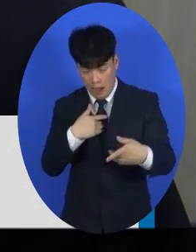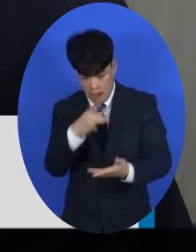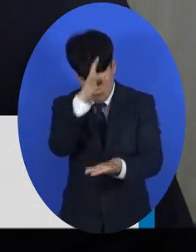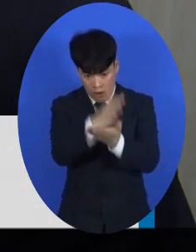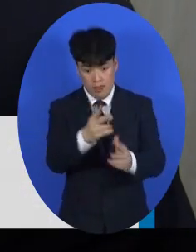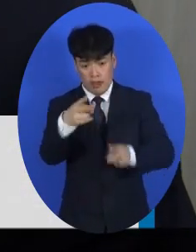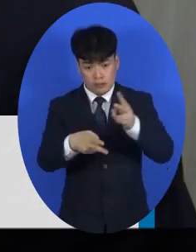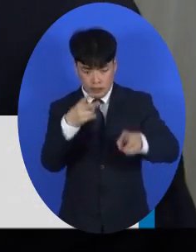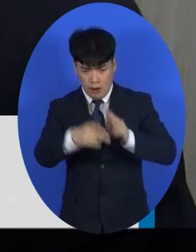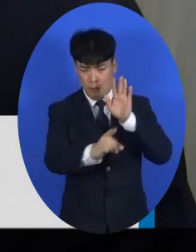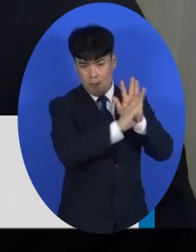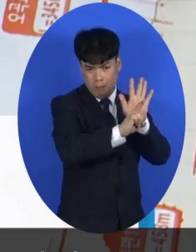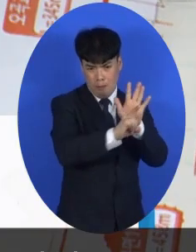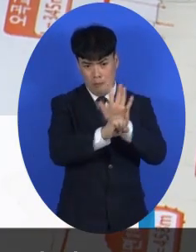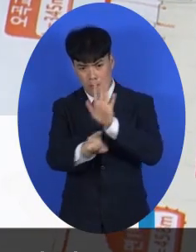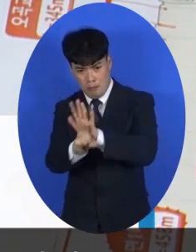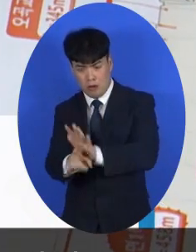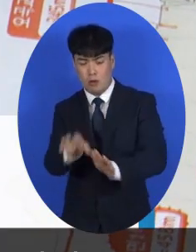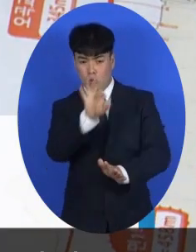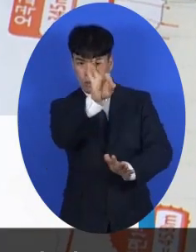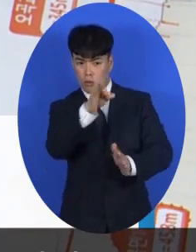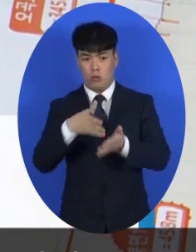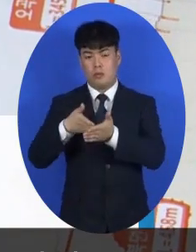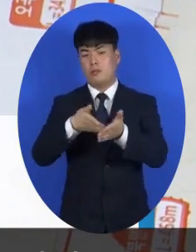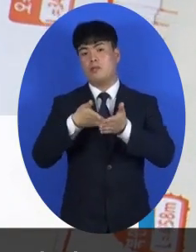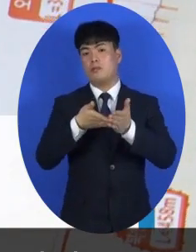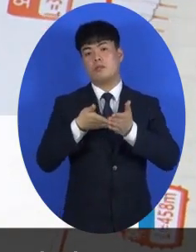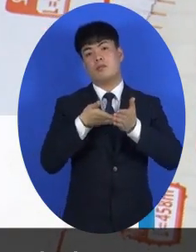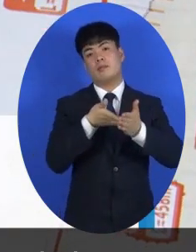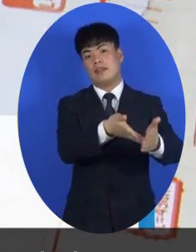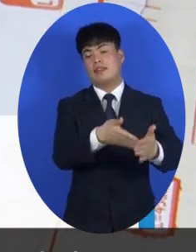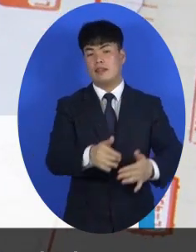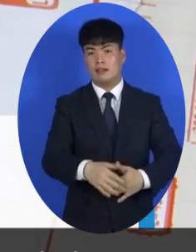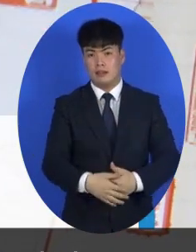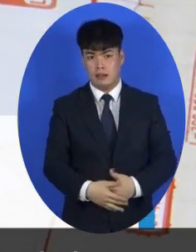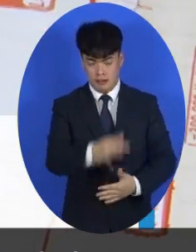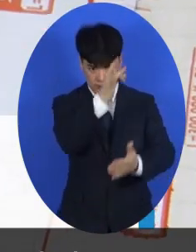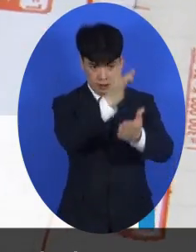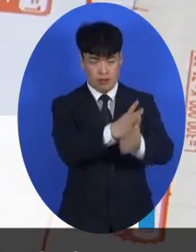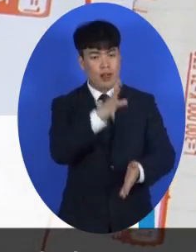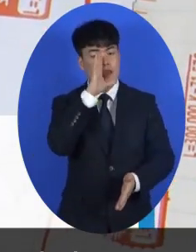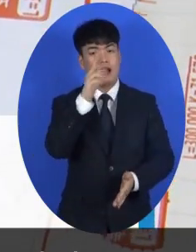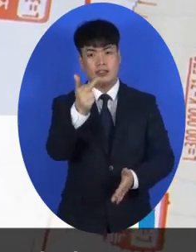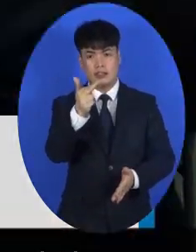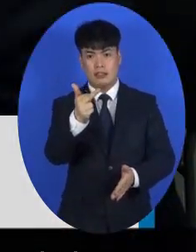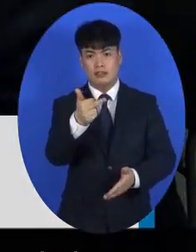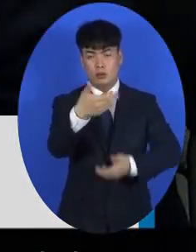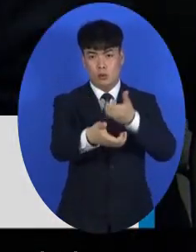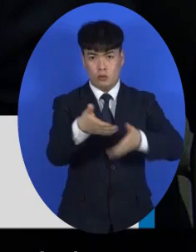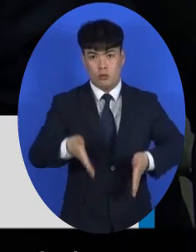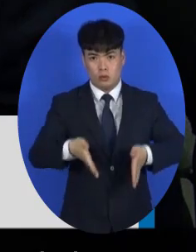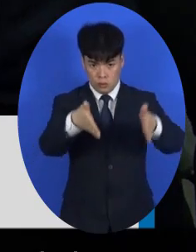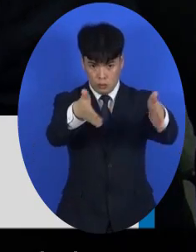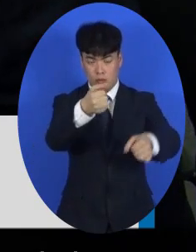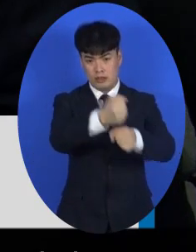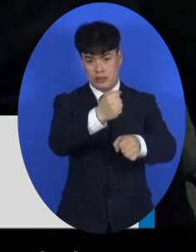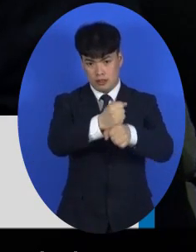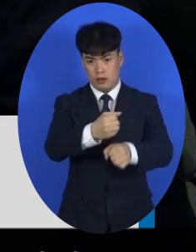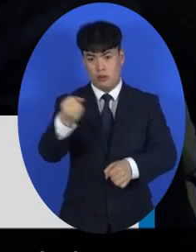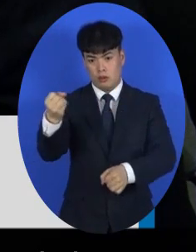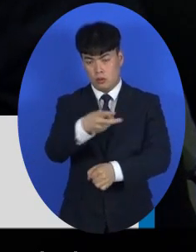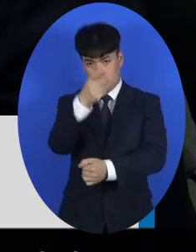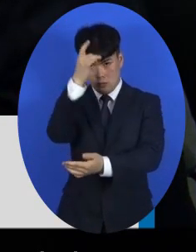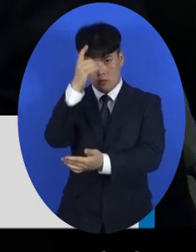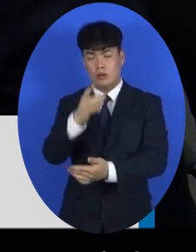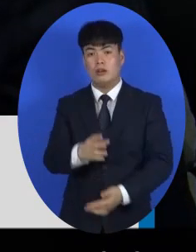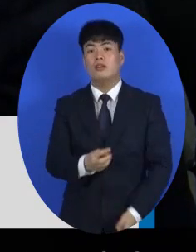반영을 요청했습니다. 국비 지원을 요청한 주요 사업으로는 천안아산 고속도로 건설 1,500억 원, 서울 세종